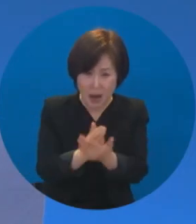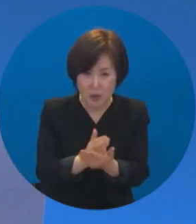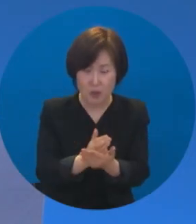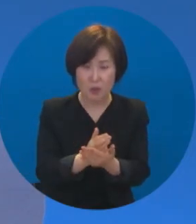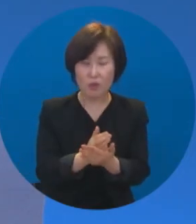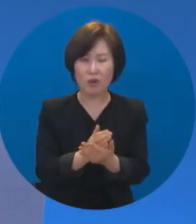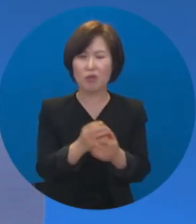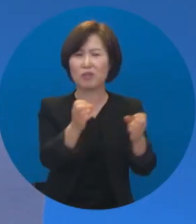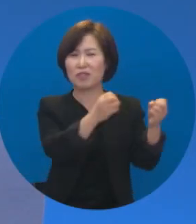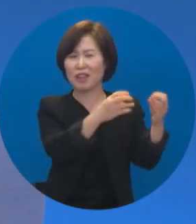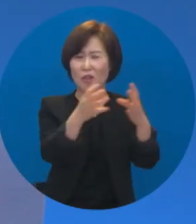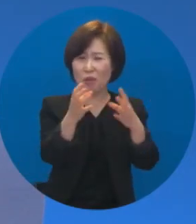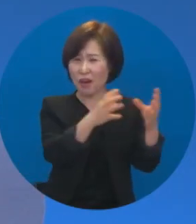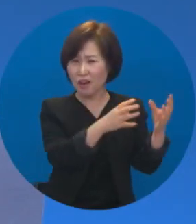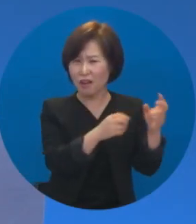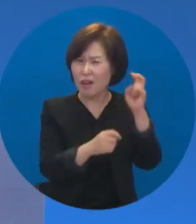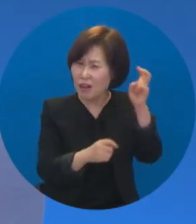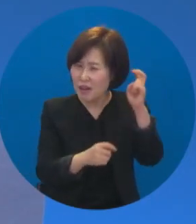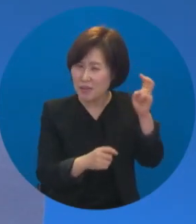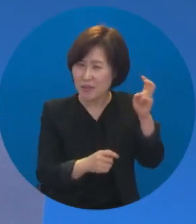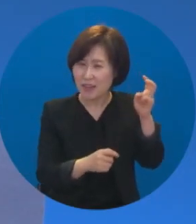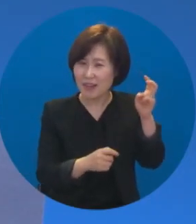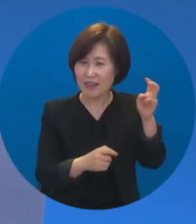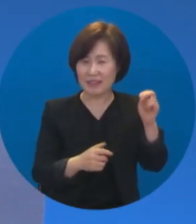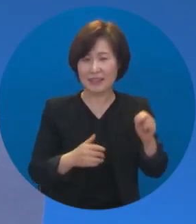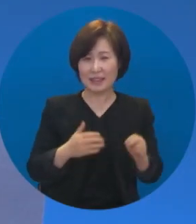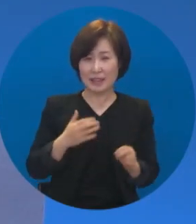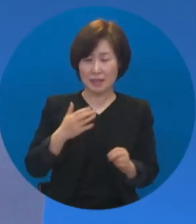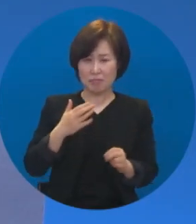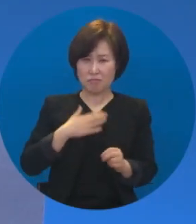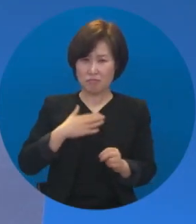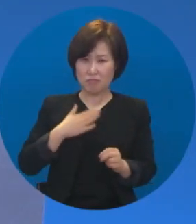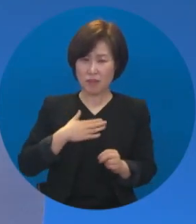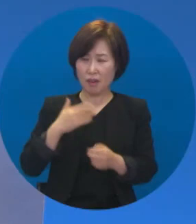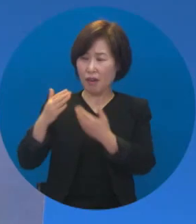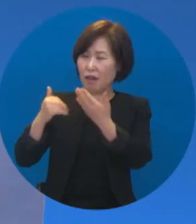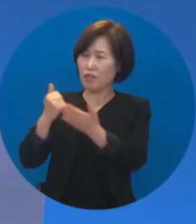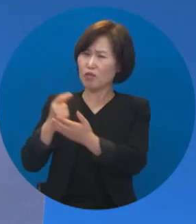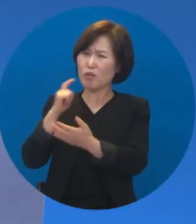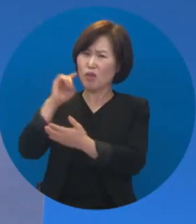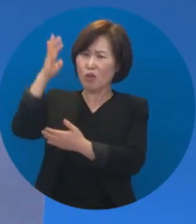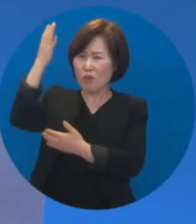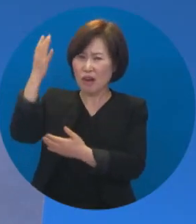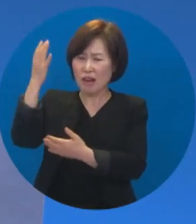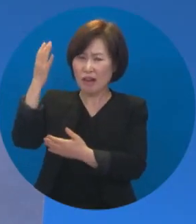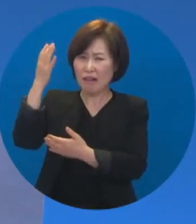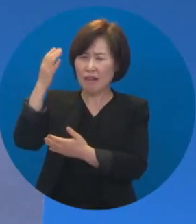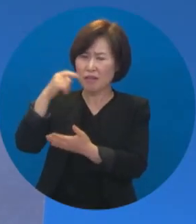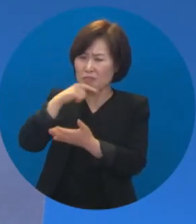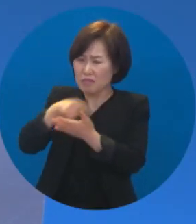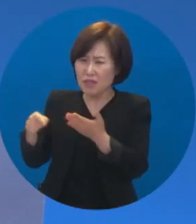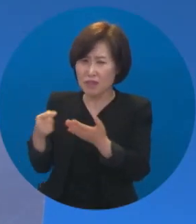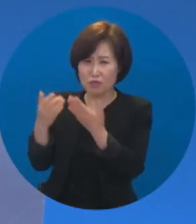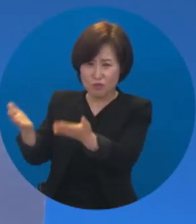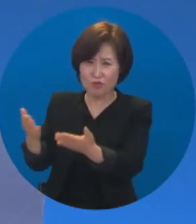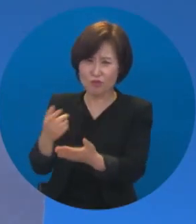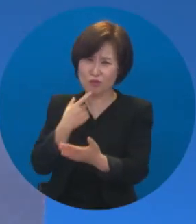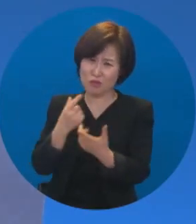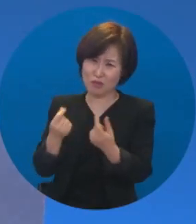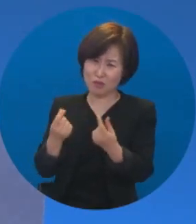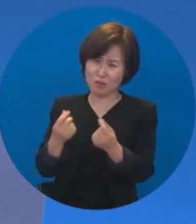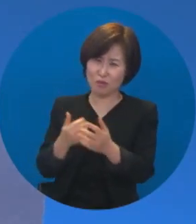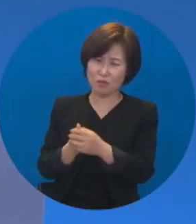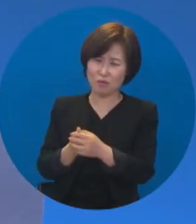거예요. 그래서 뭔가 내가 하나님의 영광에 손상이 가게 한 것 같고 나의 기도의 제목은 주님의